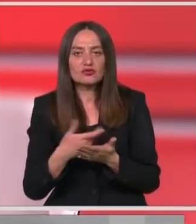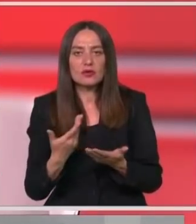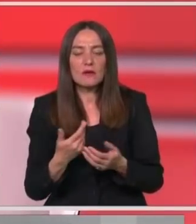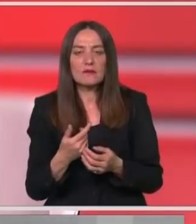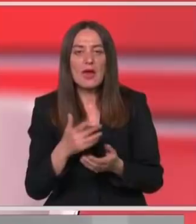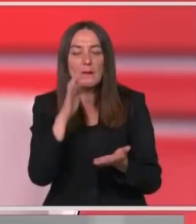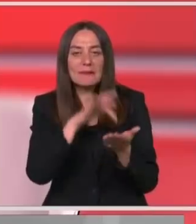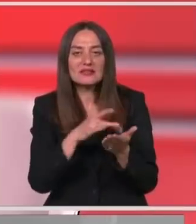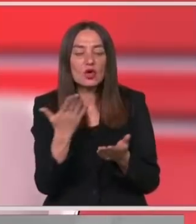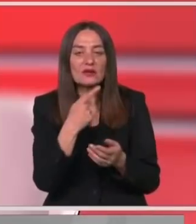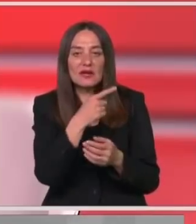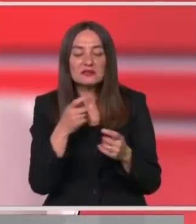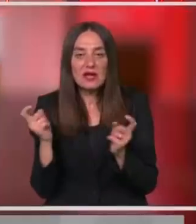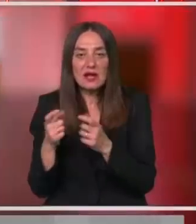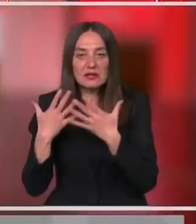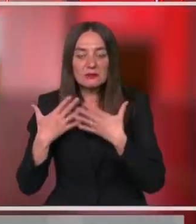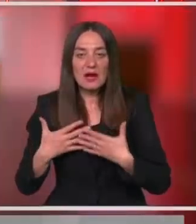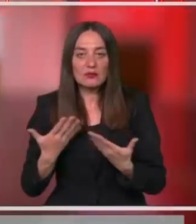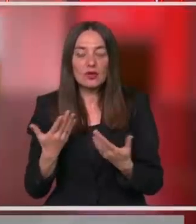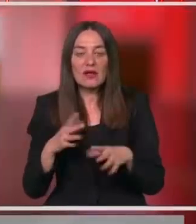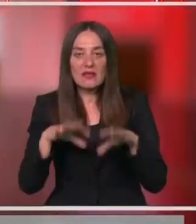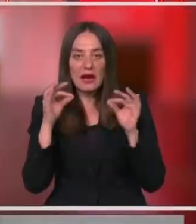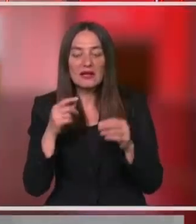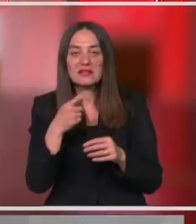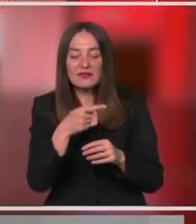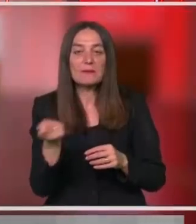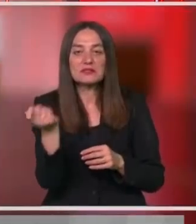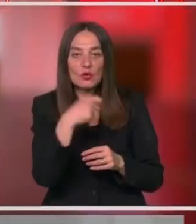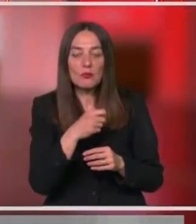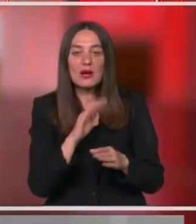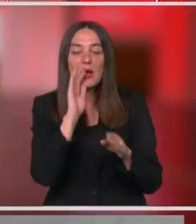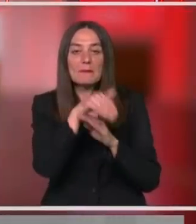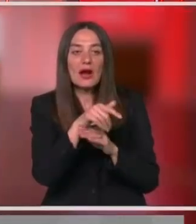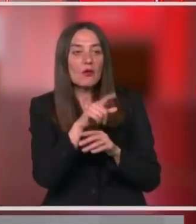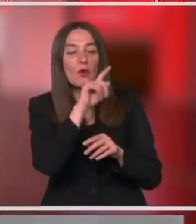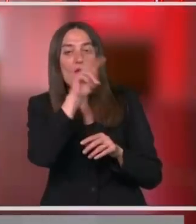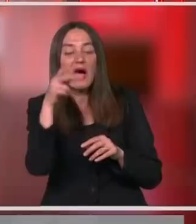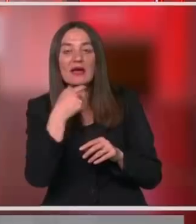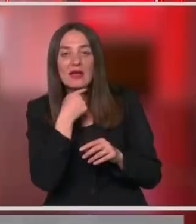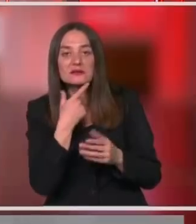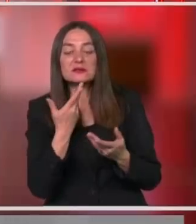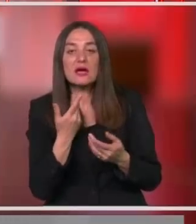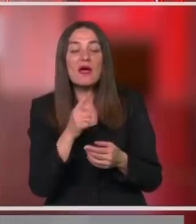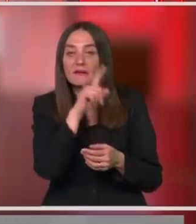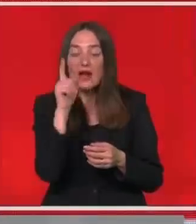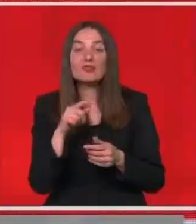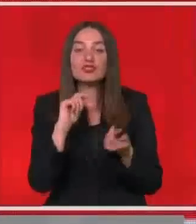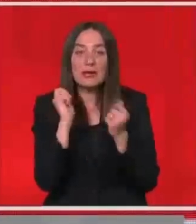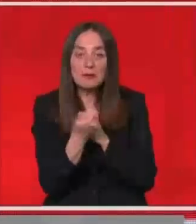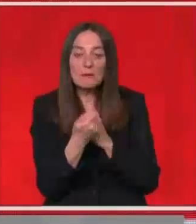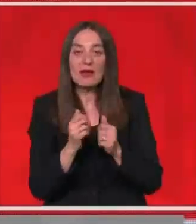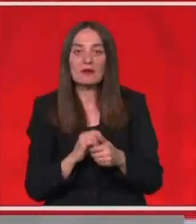na mesto gde se ti respiratori nalaze da bi se kupili preko posrednika i tako dalje. Dakle, da li će se